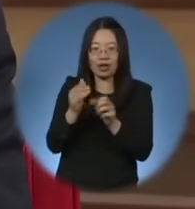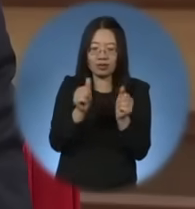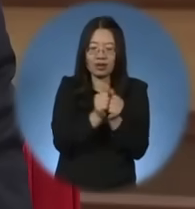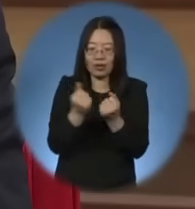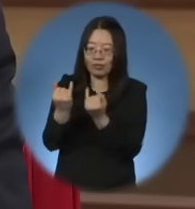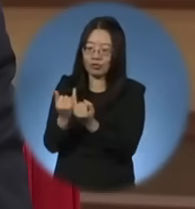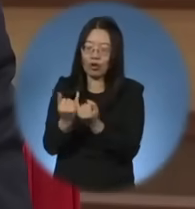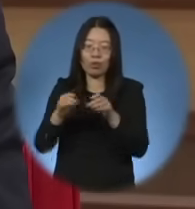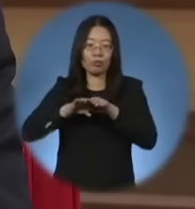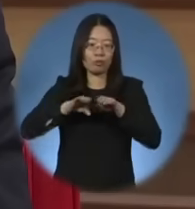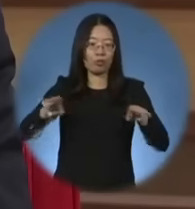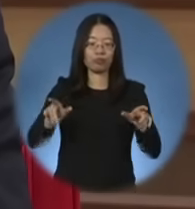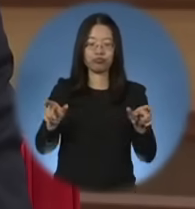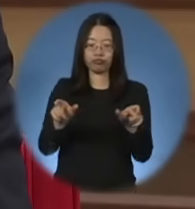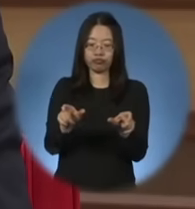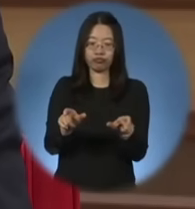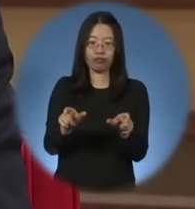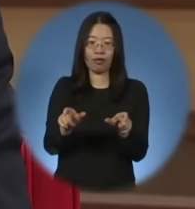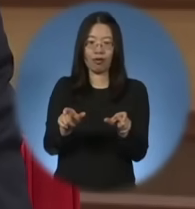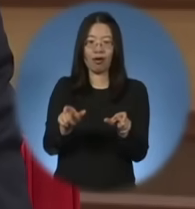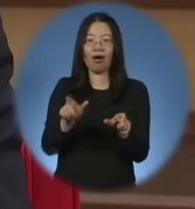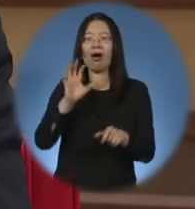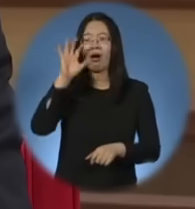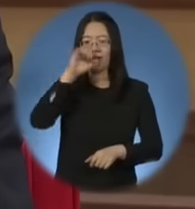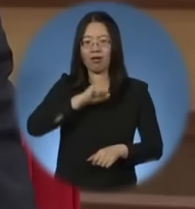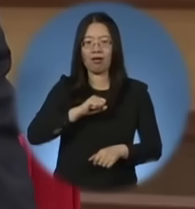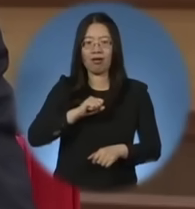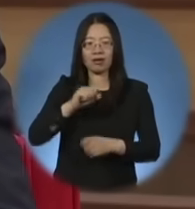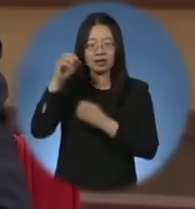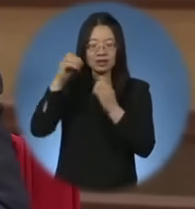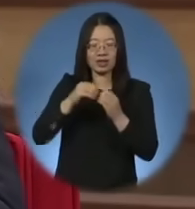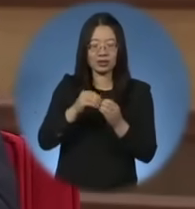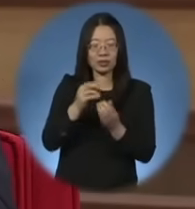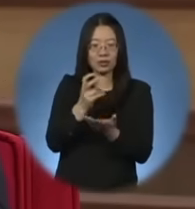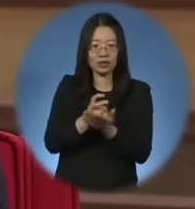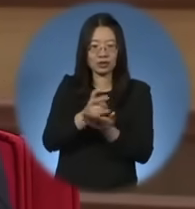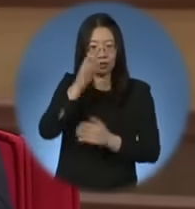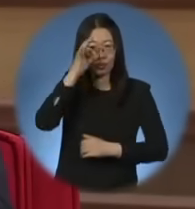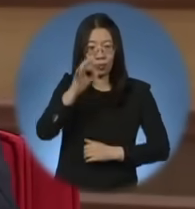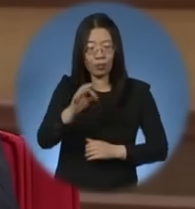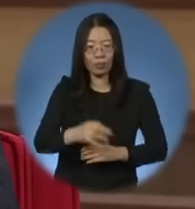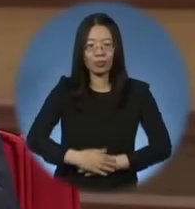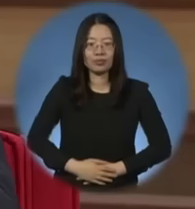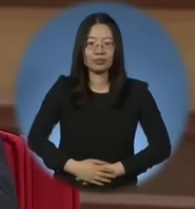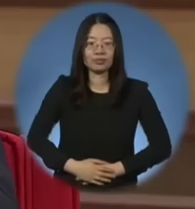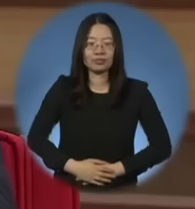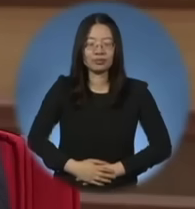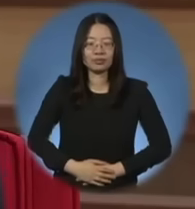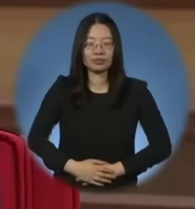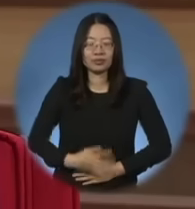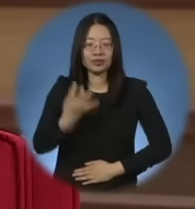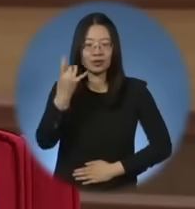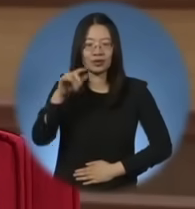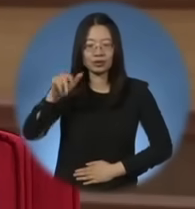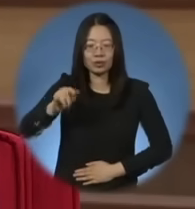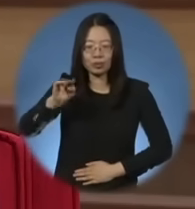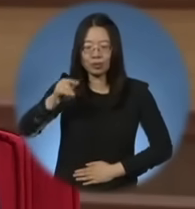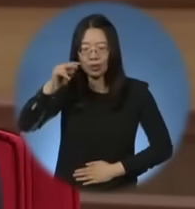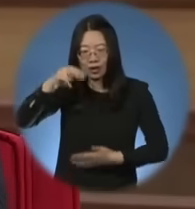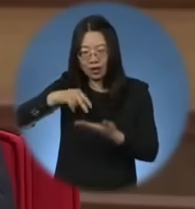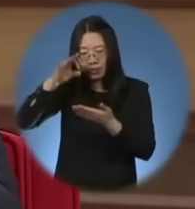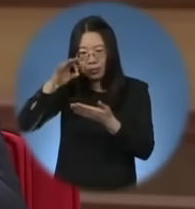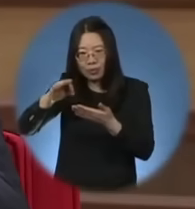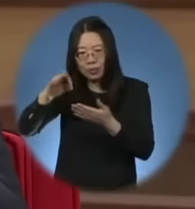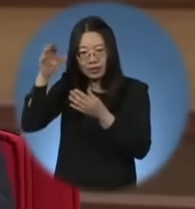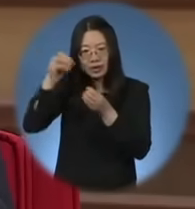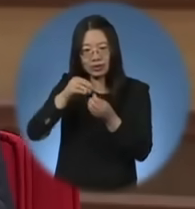남녀 평등하게 한 거예요 그랬어요네 상속 제도는 저 원래 족보를 보는데